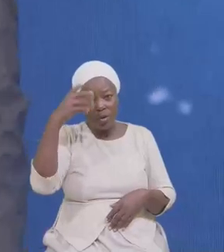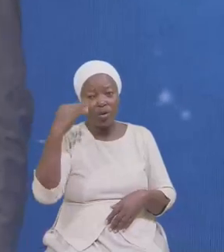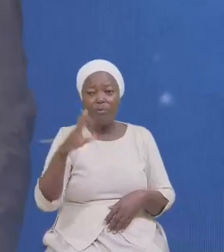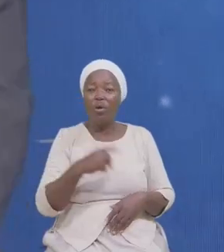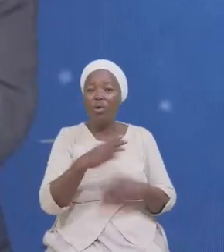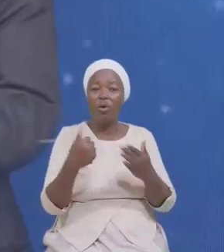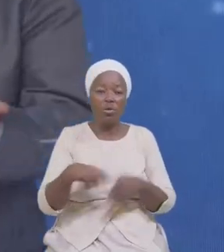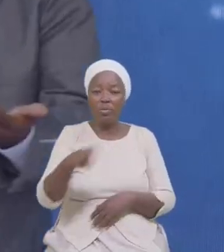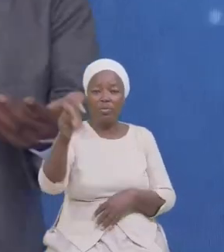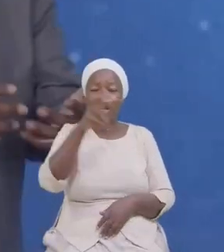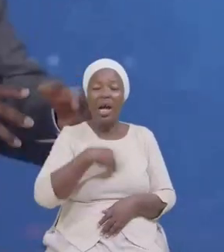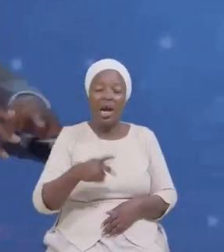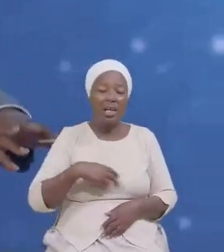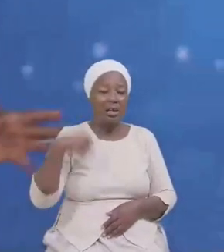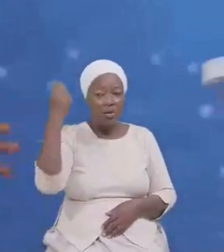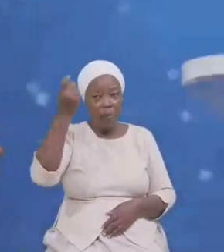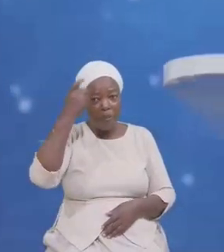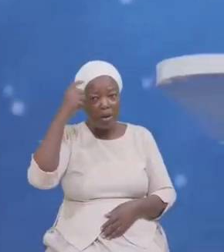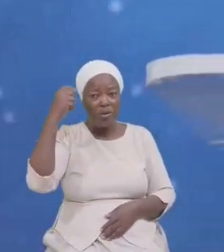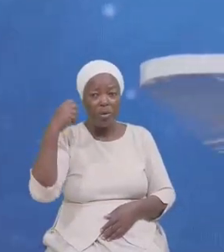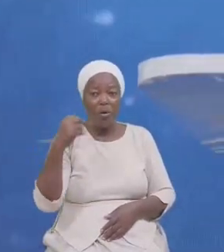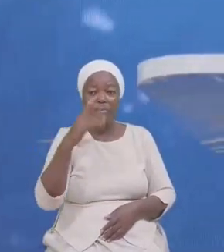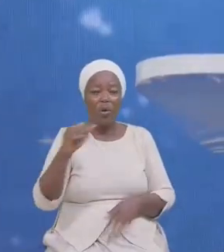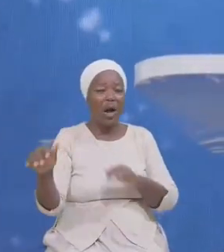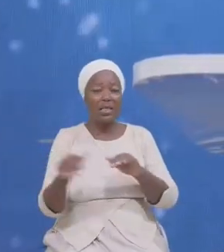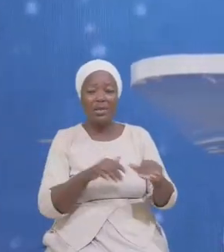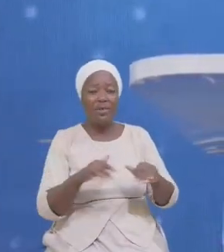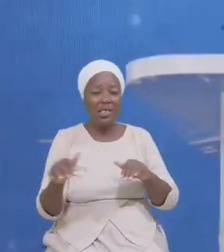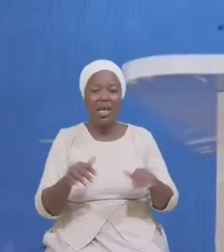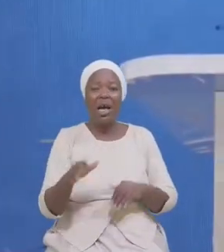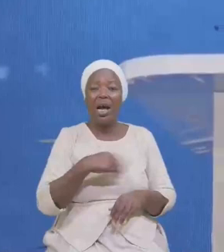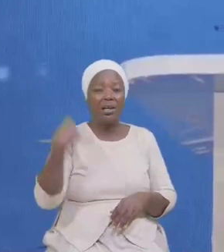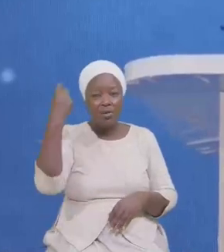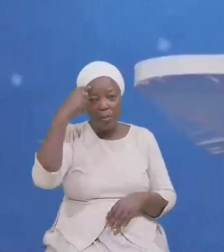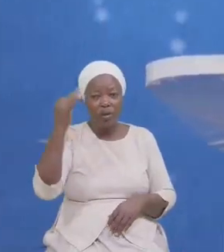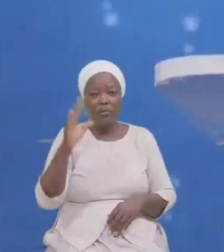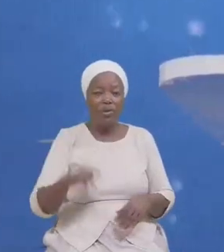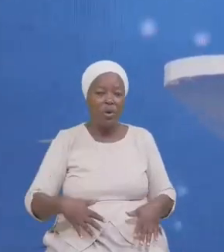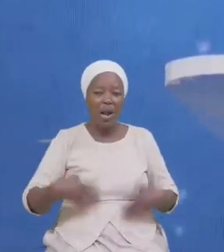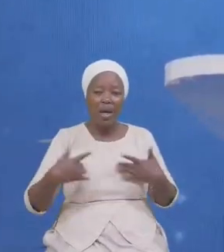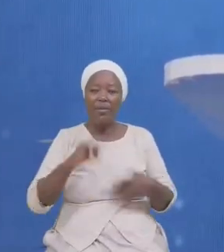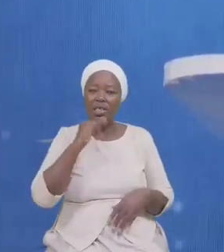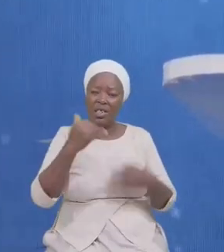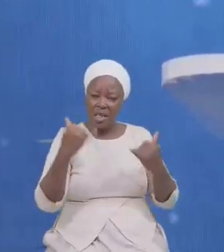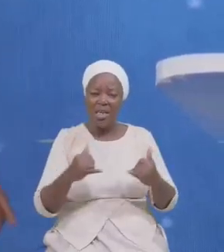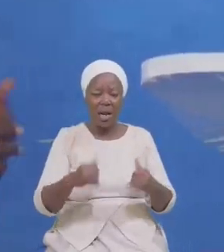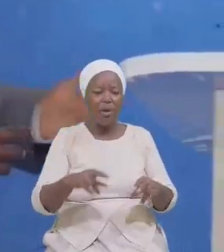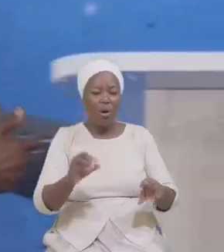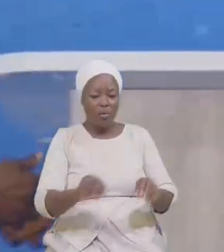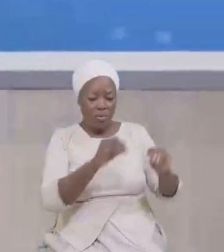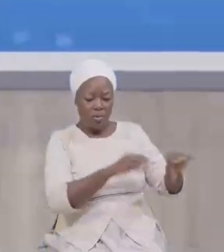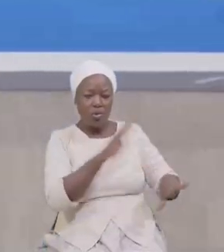la domination de ta vie et de tes activités, la domination de ta vie est maintenant sur